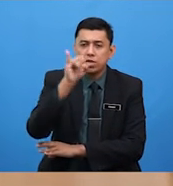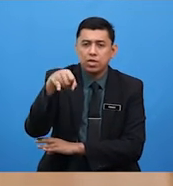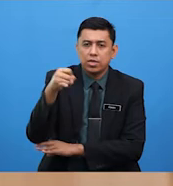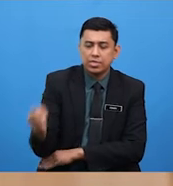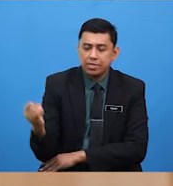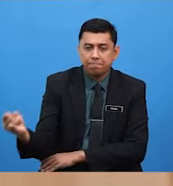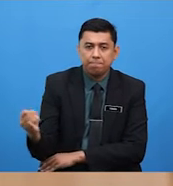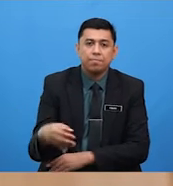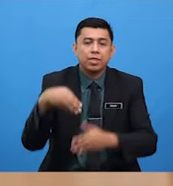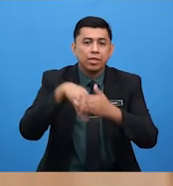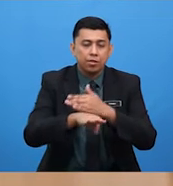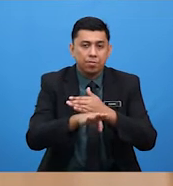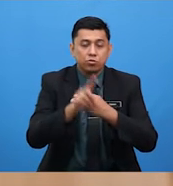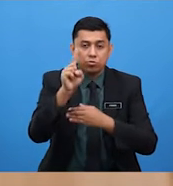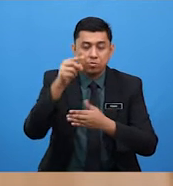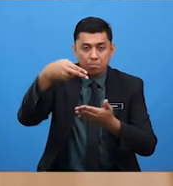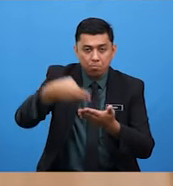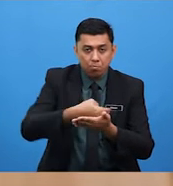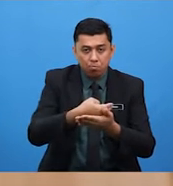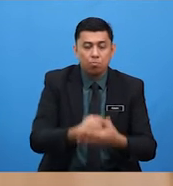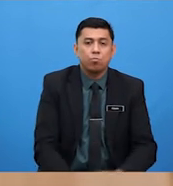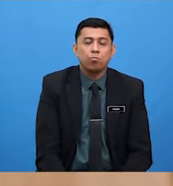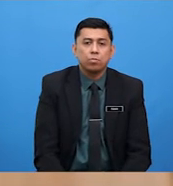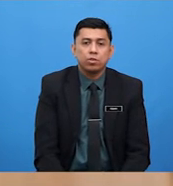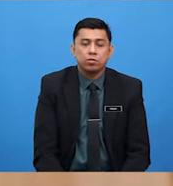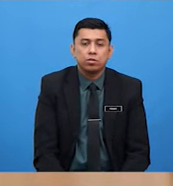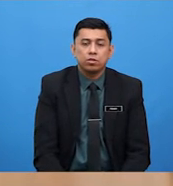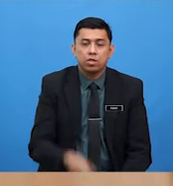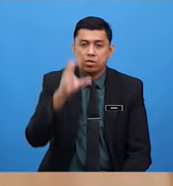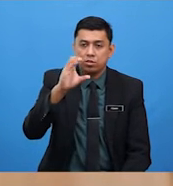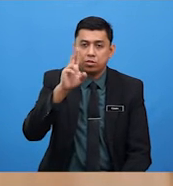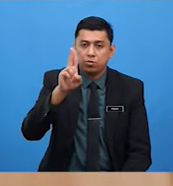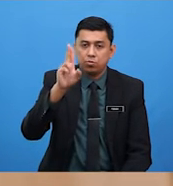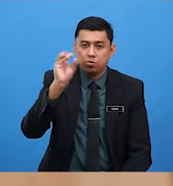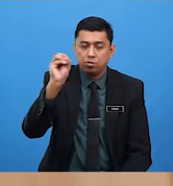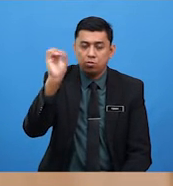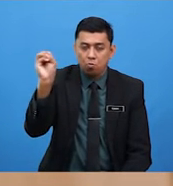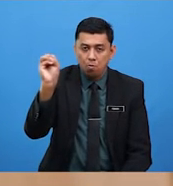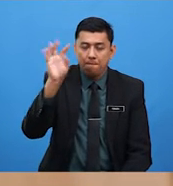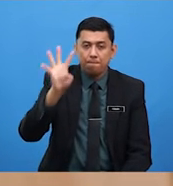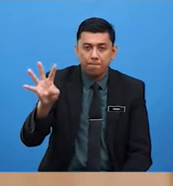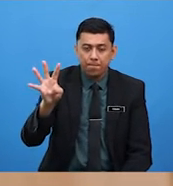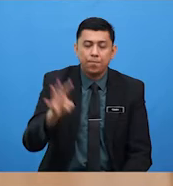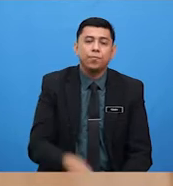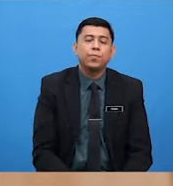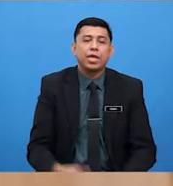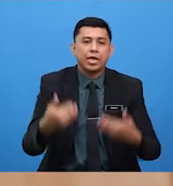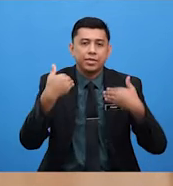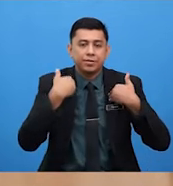Mula-mula, kita akan masukkan satu spatula habro kuplung 2 sulfat ke dalam silinder pengyukat yang